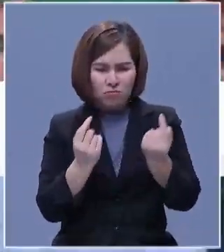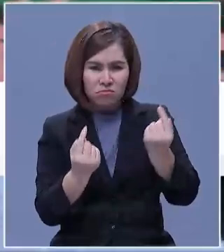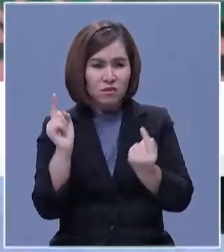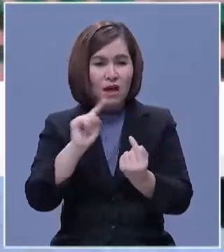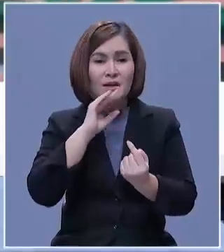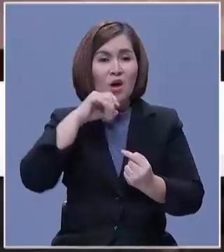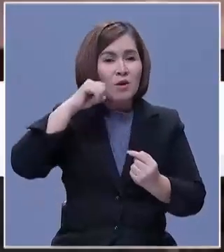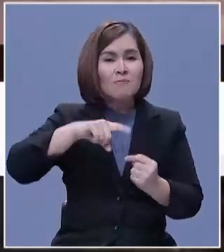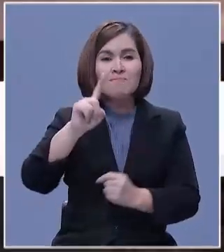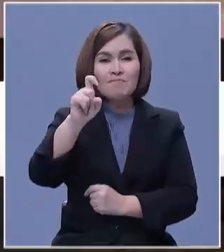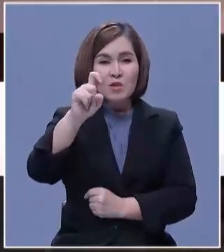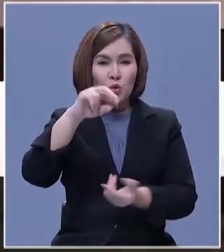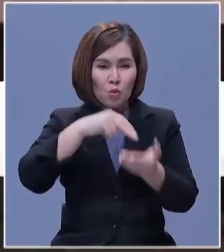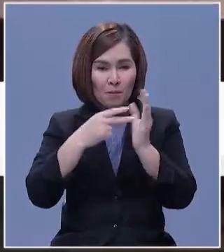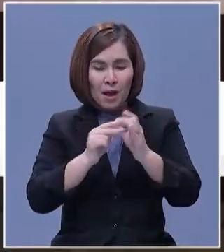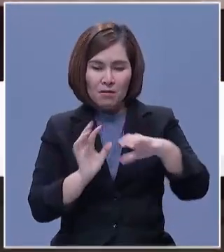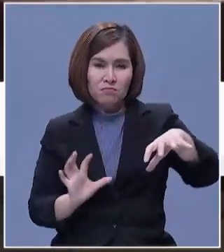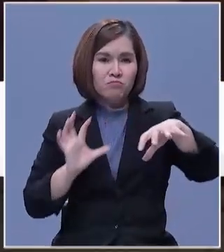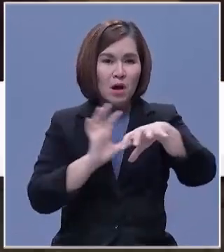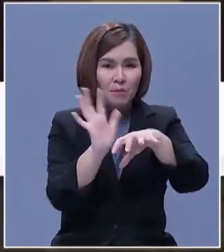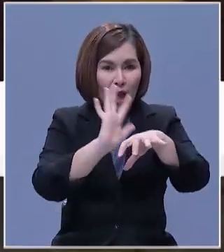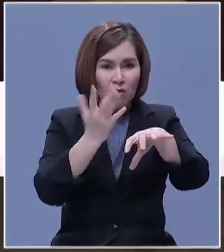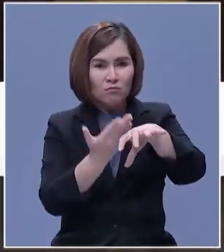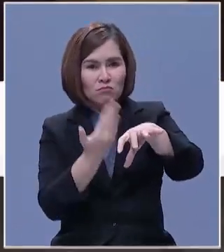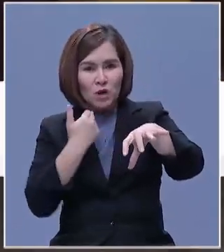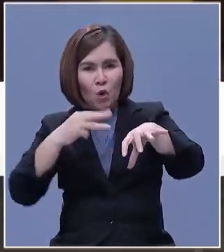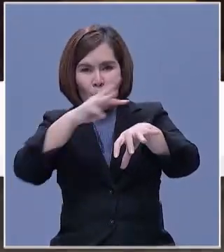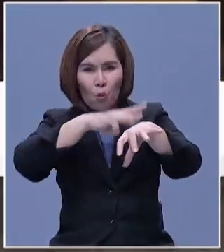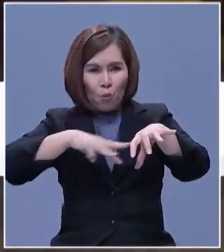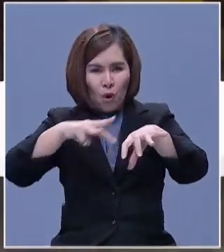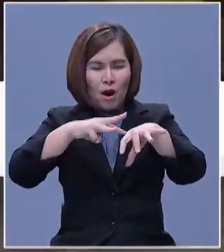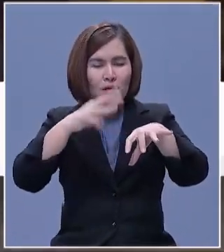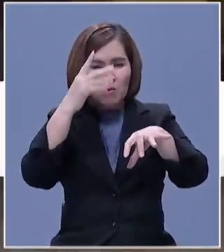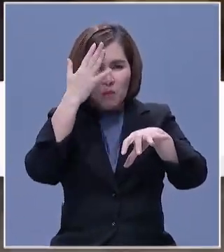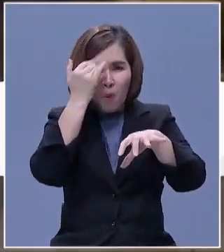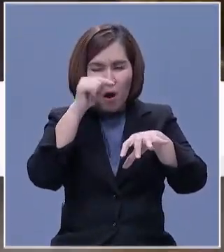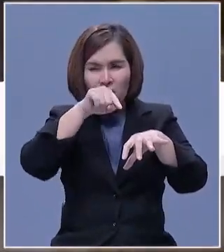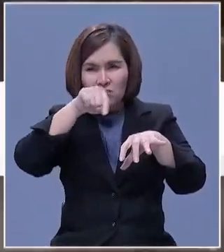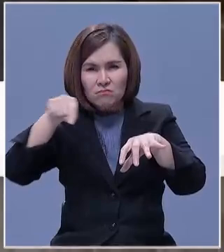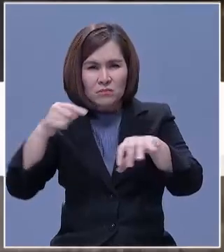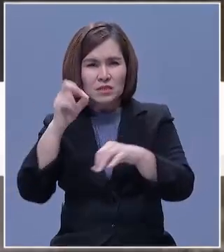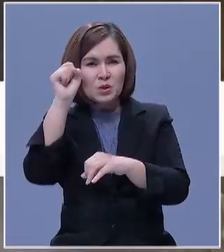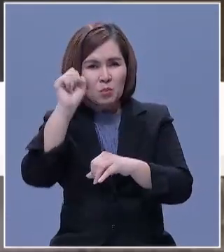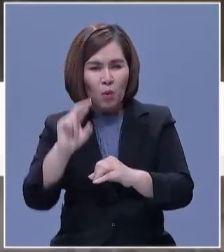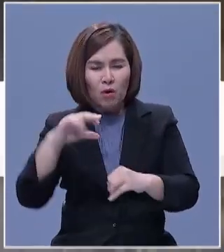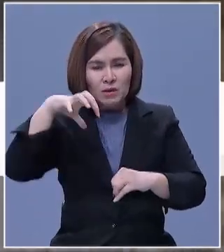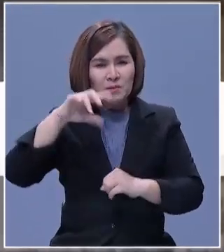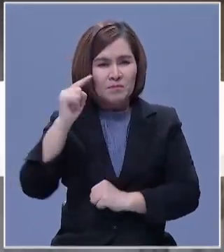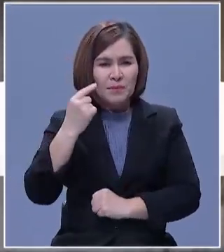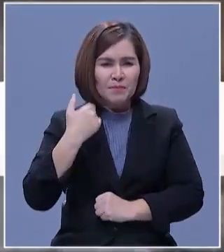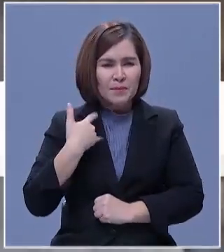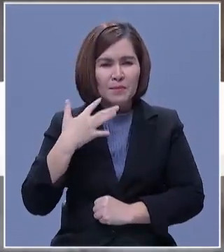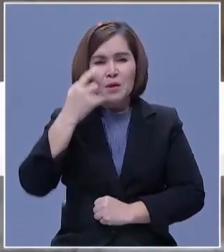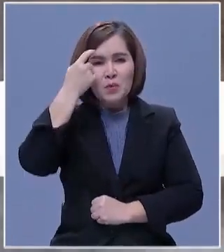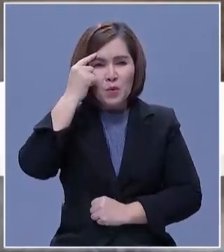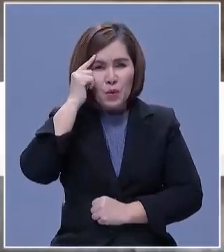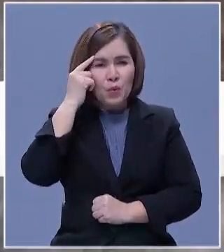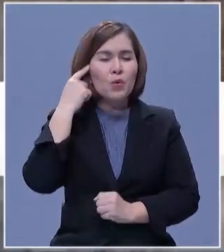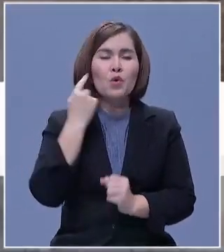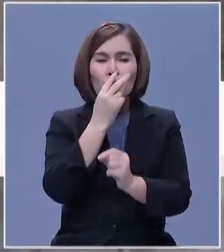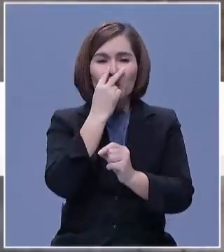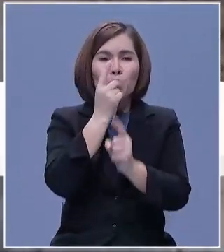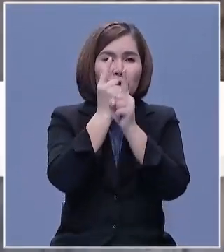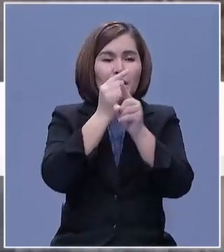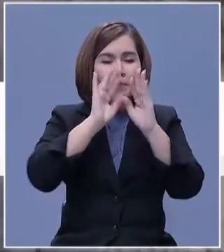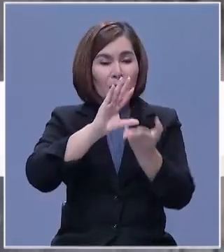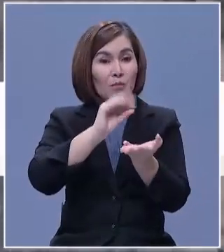งซ่อมไม่ได้คุณจะต้องงดใช้อาคารไปก่อนไหมเพื่อความปลอดภัย ไม่รู้จะมีอาคารอื่นทดแทนไปก่อนไหมนะคะ ครับไปดูข้อมูลกันหน่อยท่านผู้